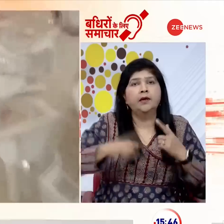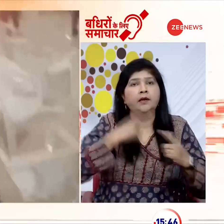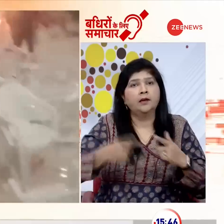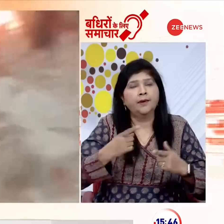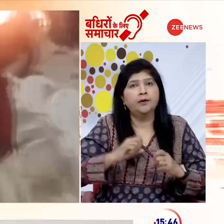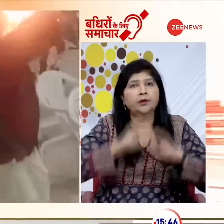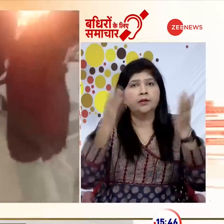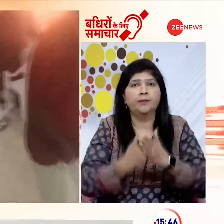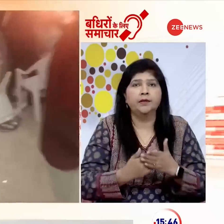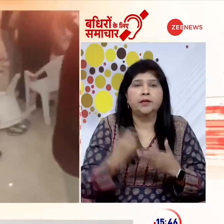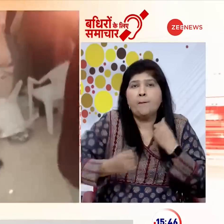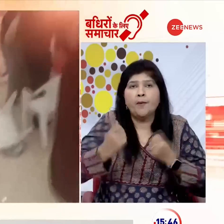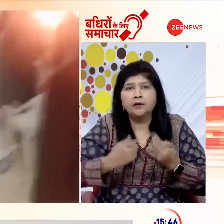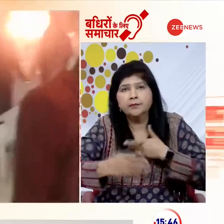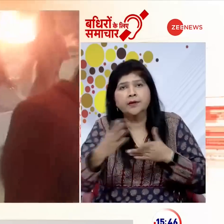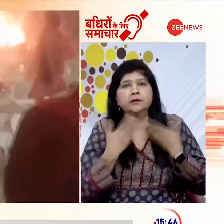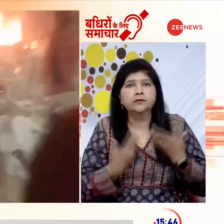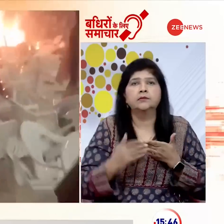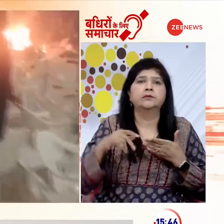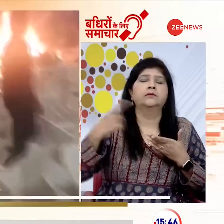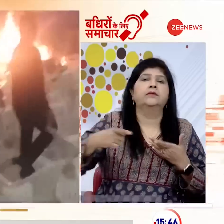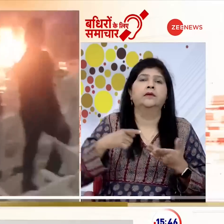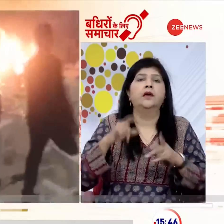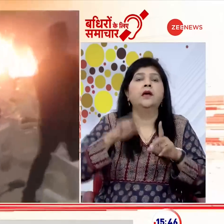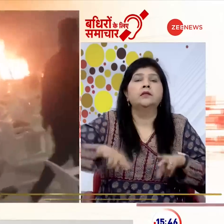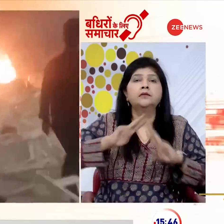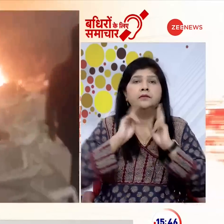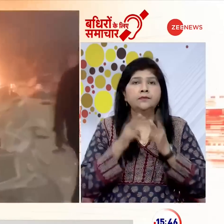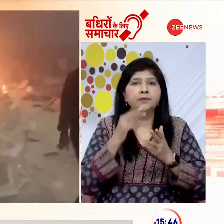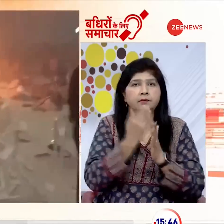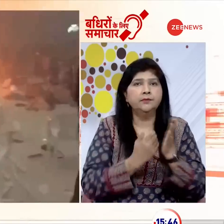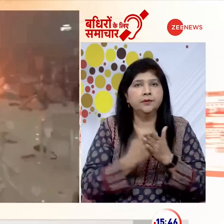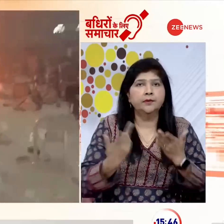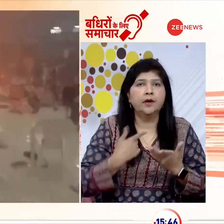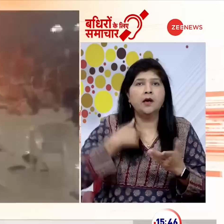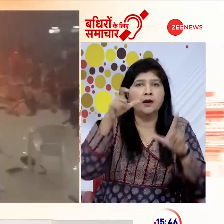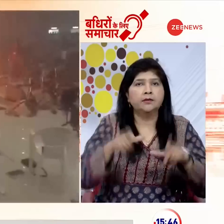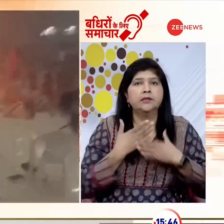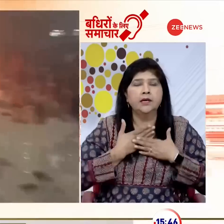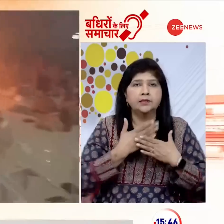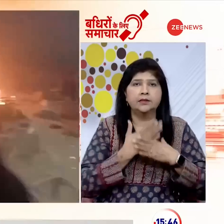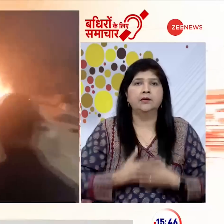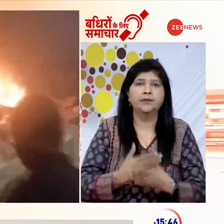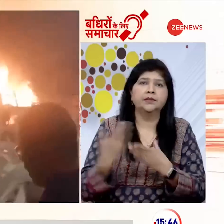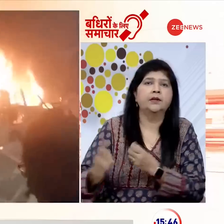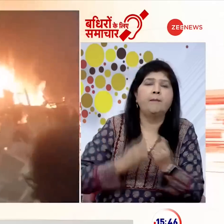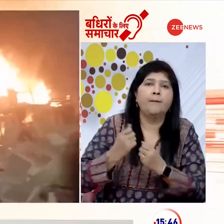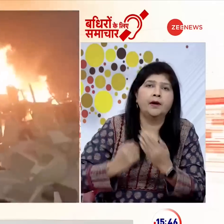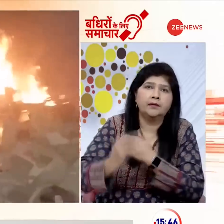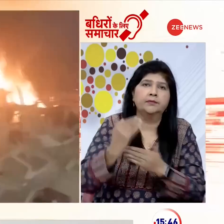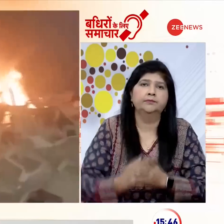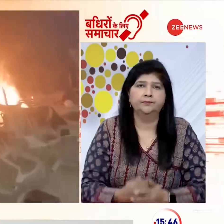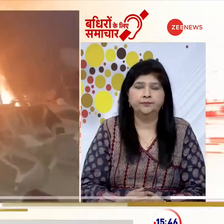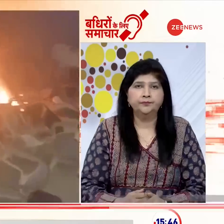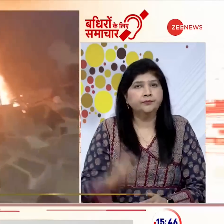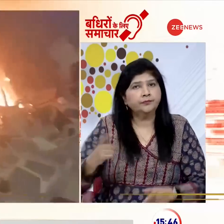एक धमाके होने से भगदड़ मच गई। कन्वेंशन सेंटर के अंदर लोग अपनी जान बचाने के लिए भाग